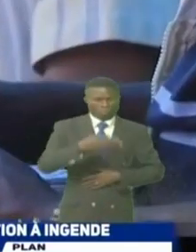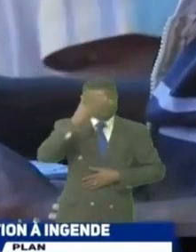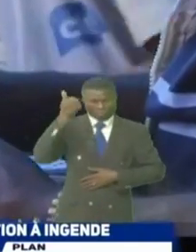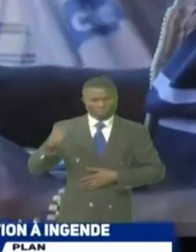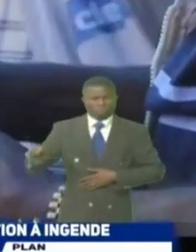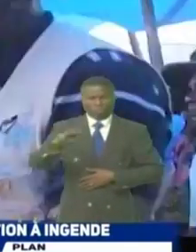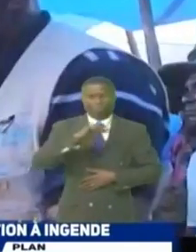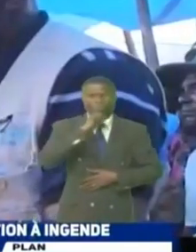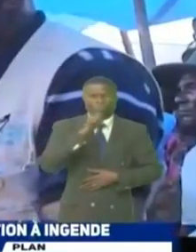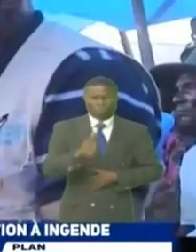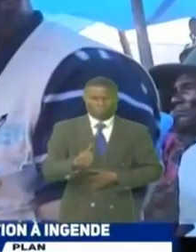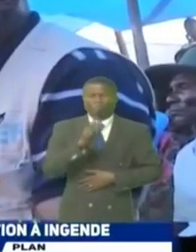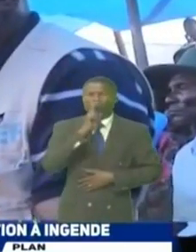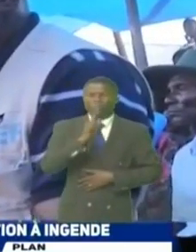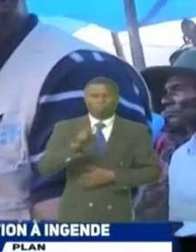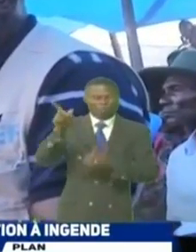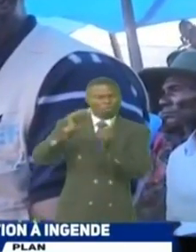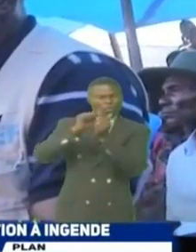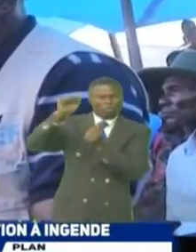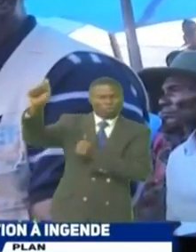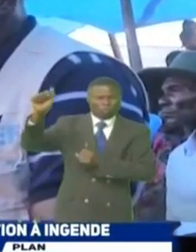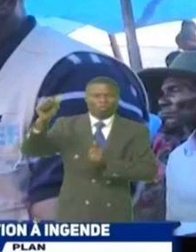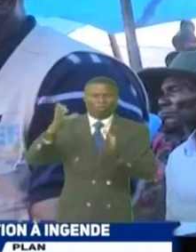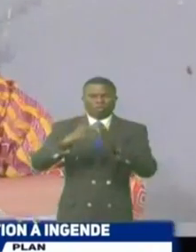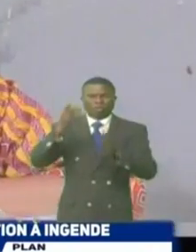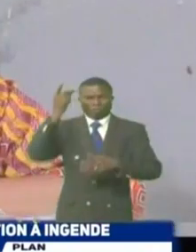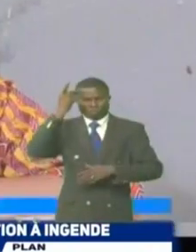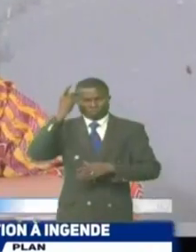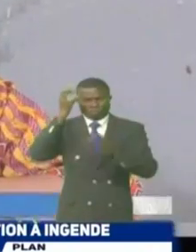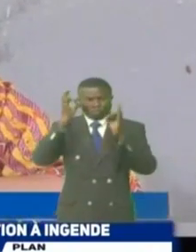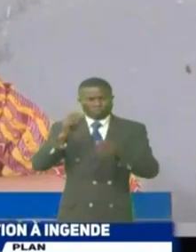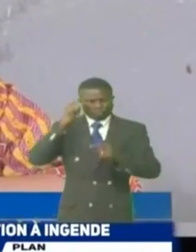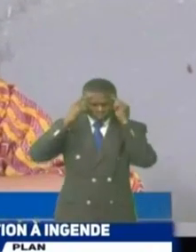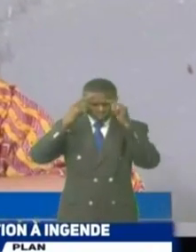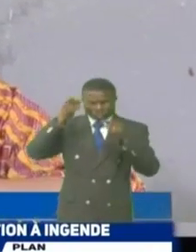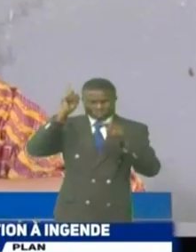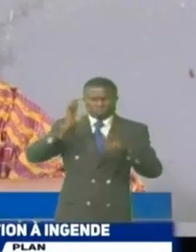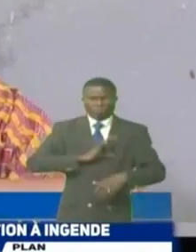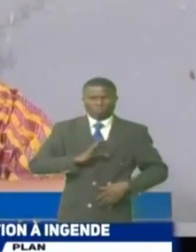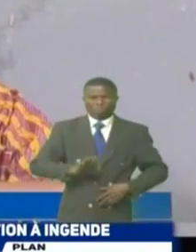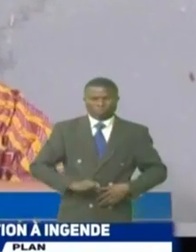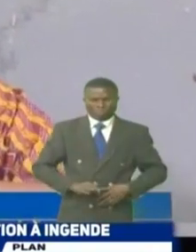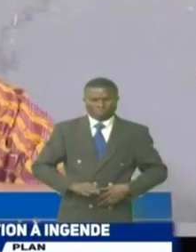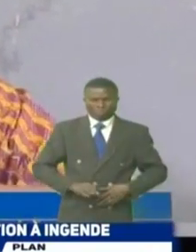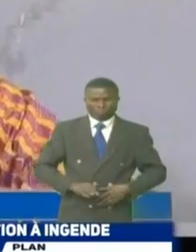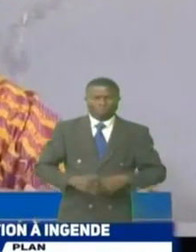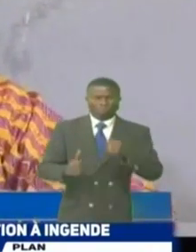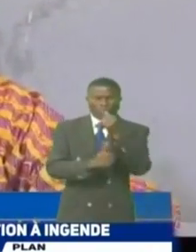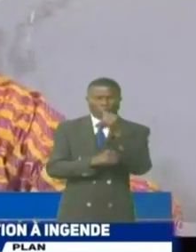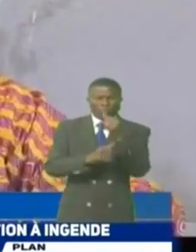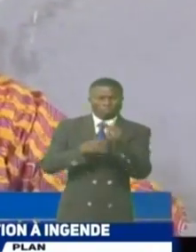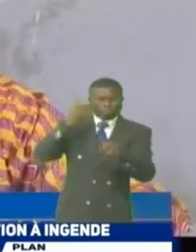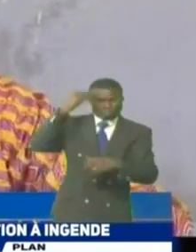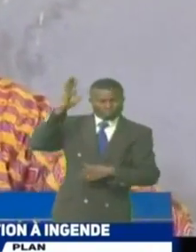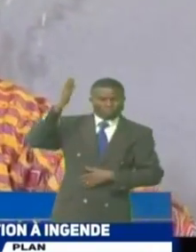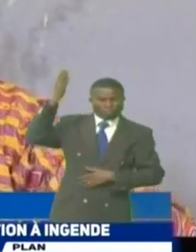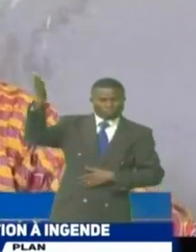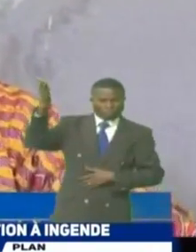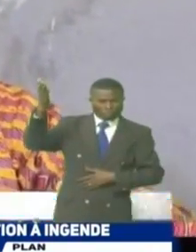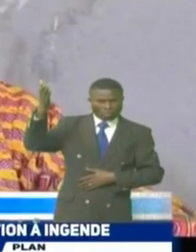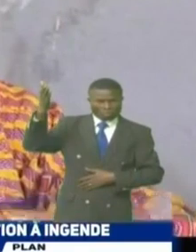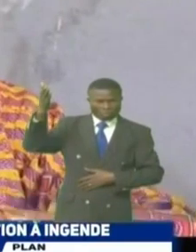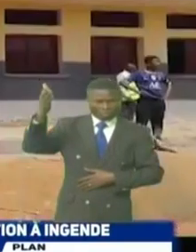C'est vrai, vous avez aussi qu'à la Kinshasa, mais le souci n'est pas que bana ya kotoro, bako va